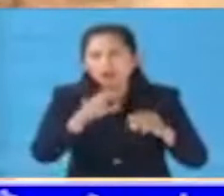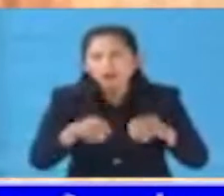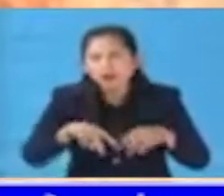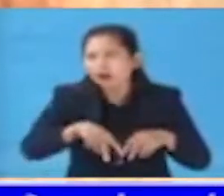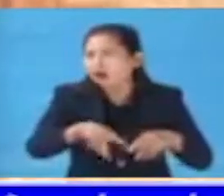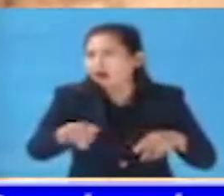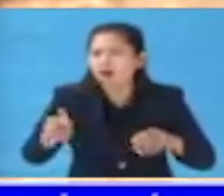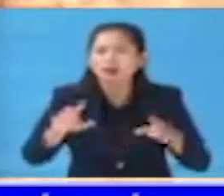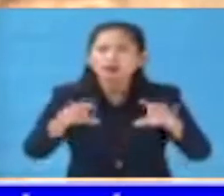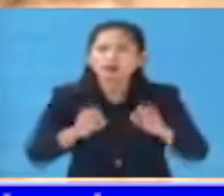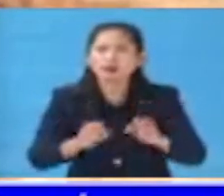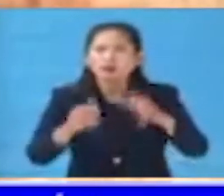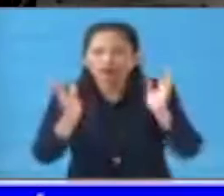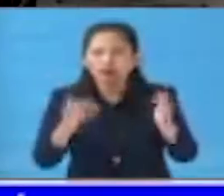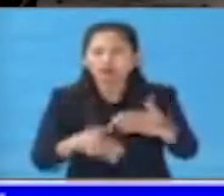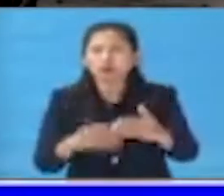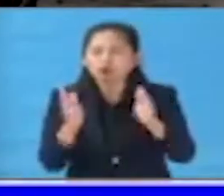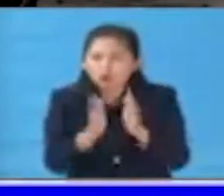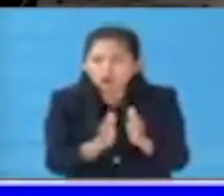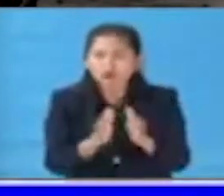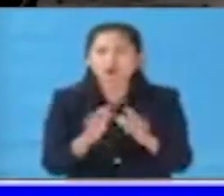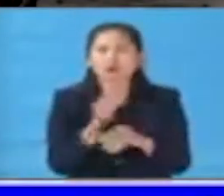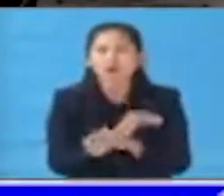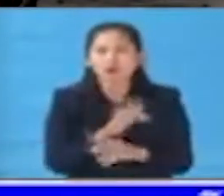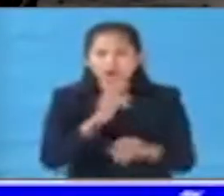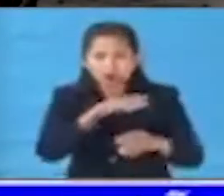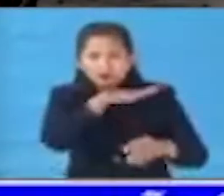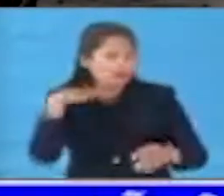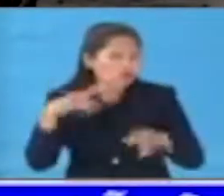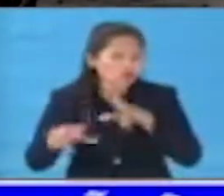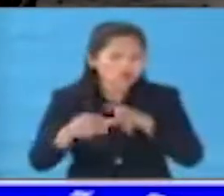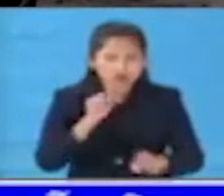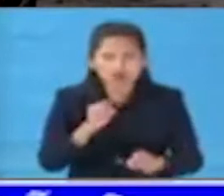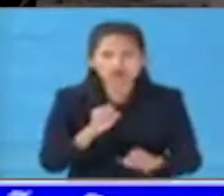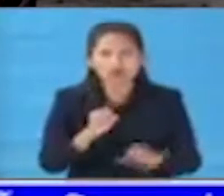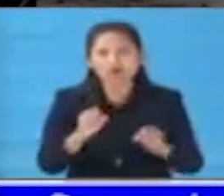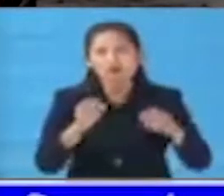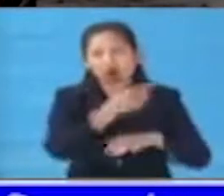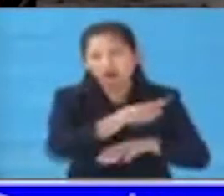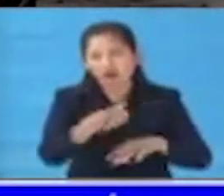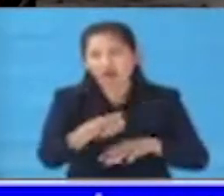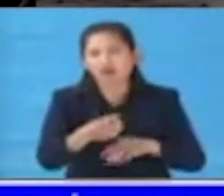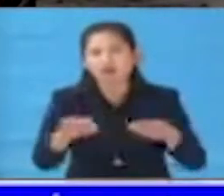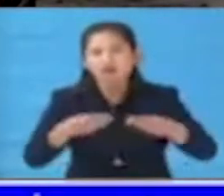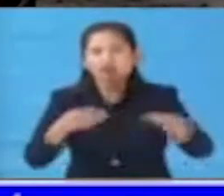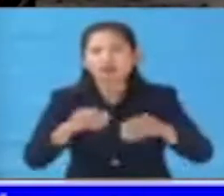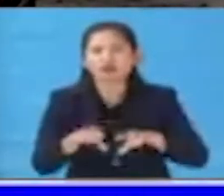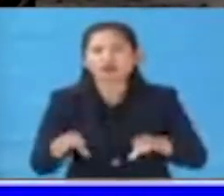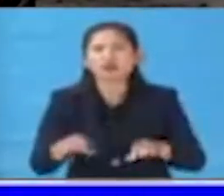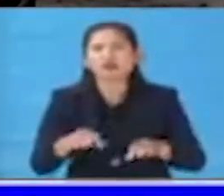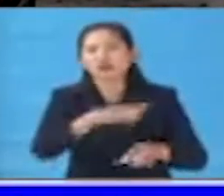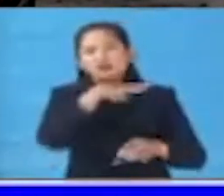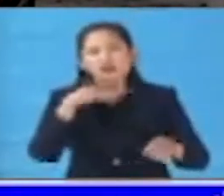ងផ្លូវដែលត្រូវបានគេចាប់ដាក់នៅក្នុងទ្រុងតូចៗហើយត្រូវបានសម្លាប់យ៉ាងសាហាវនៅតាមភោជនីយដ្ឋានផ្សារនិងកន្លែ